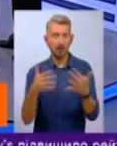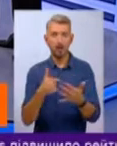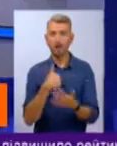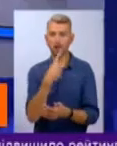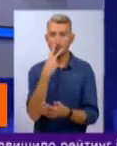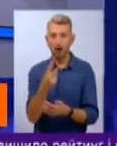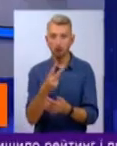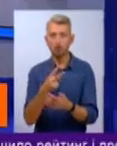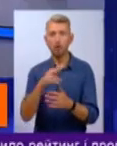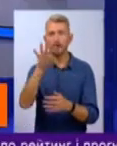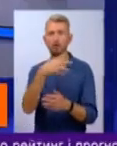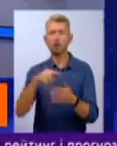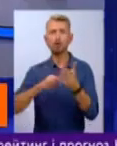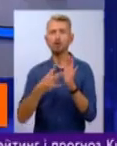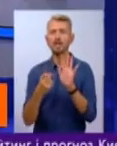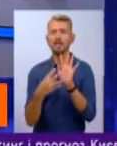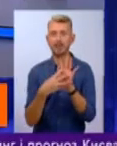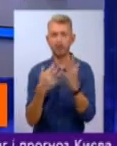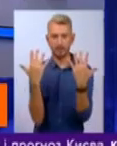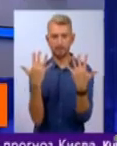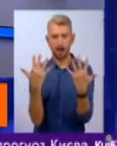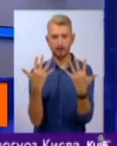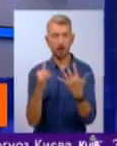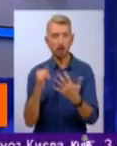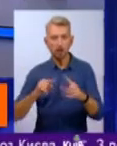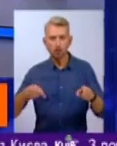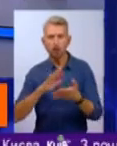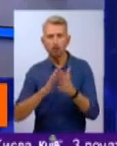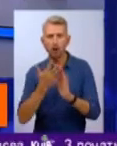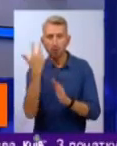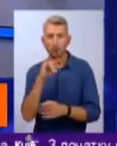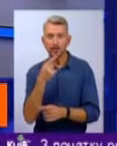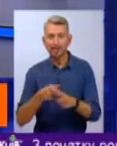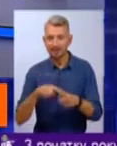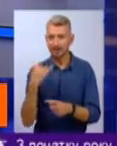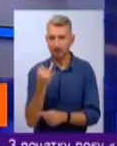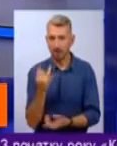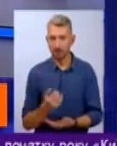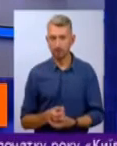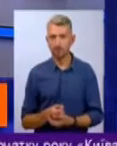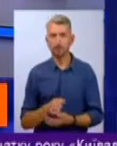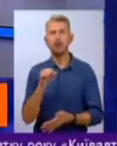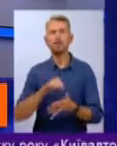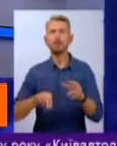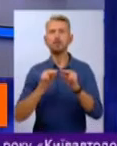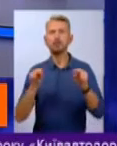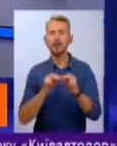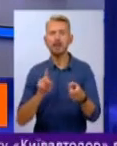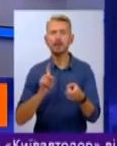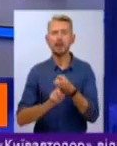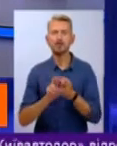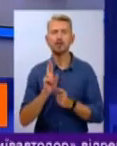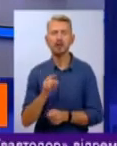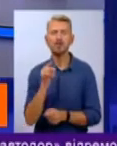зараз таблицю множення на 9 на пальцях і створюю ситуацію, коли дитині ця цікава. Тобто від вчителя залежить, як